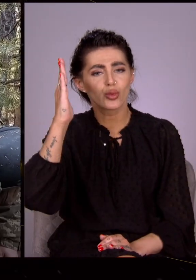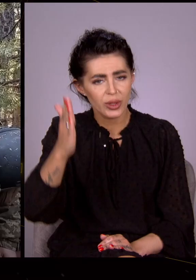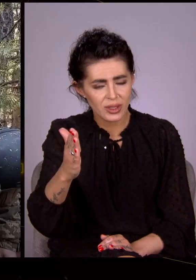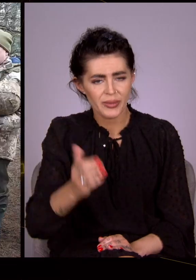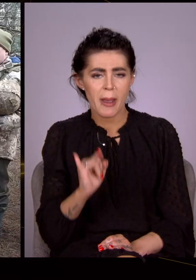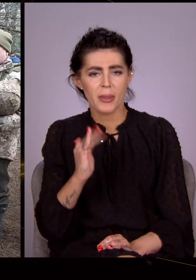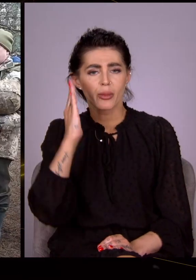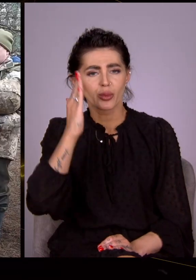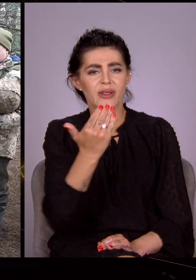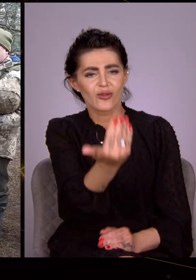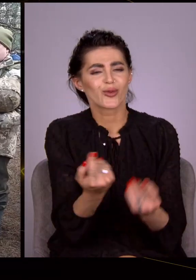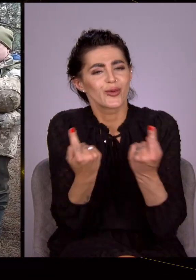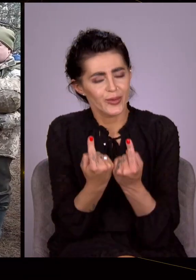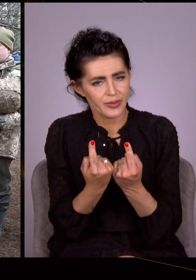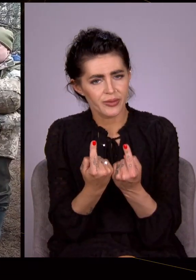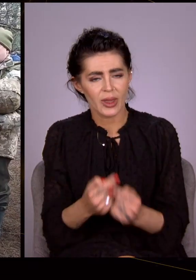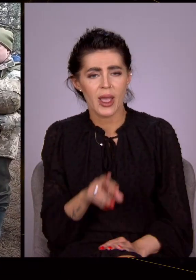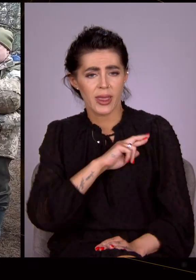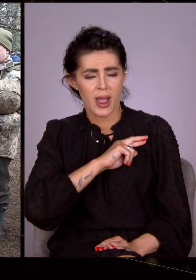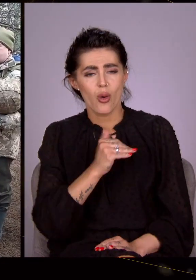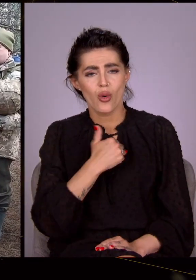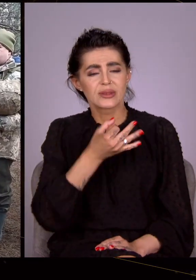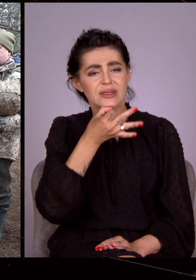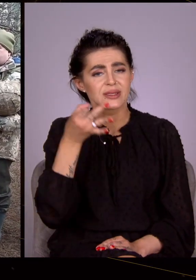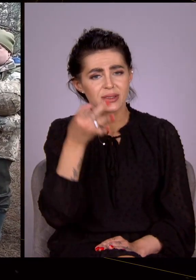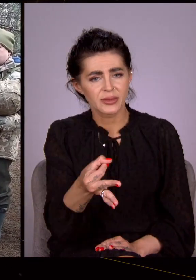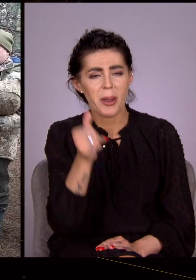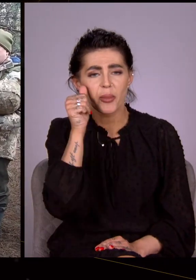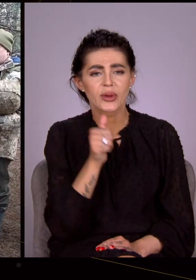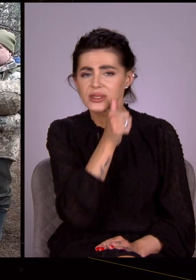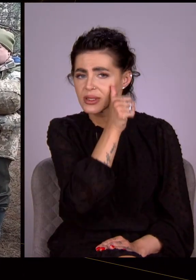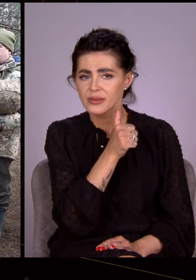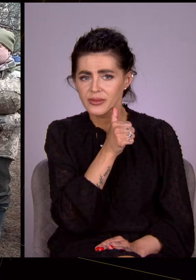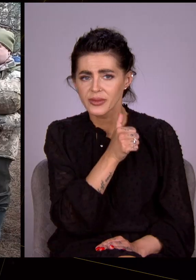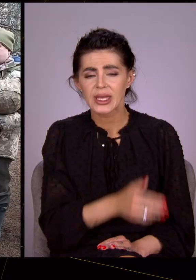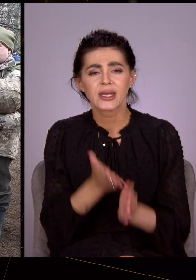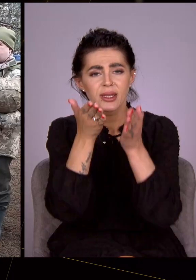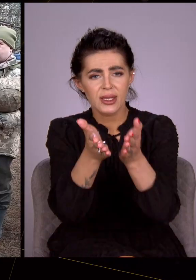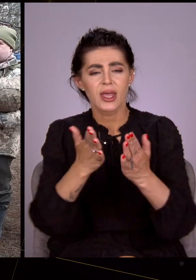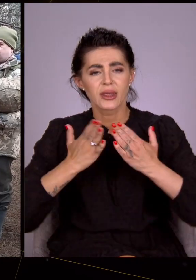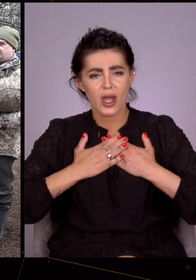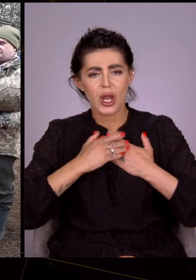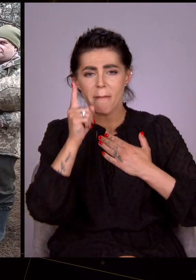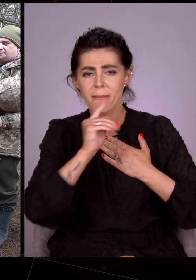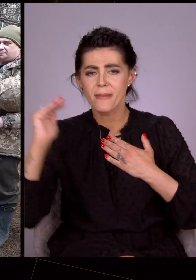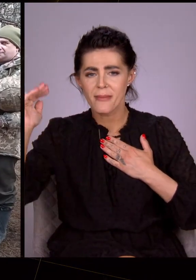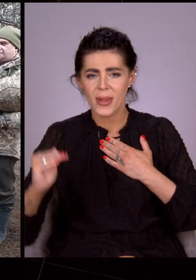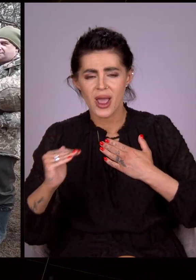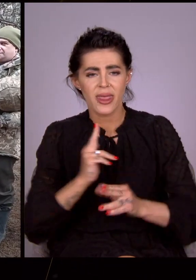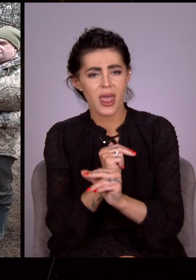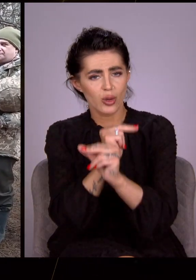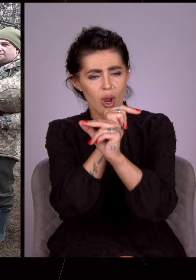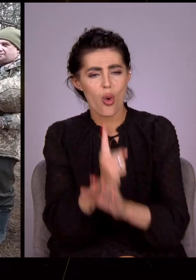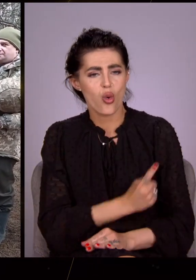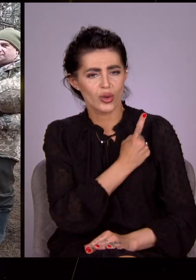твоїх однолітків. Я хочу тобі дещо сказати по секрету. Ти є наш маленький ангел-охоронець